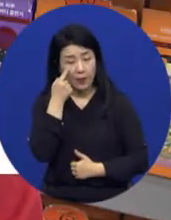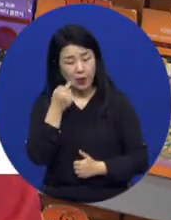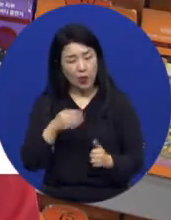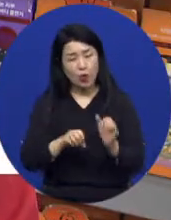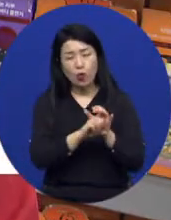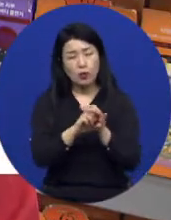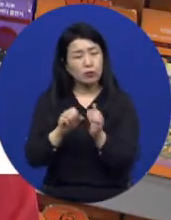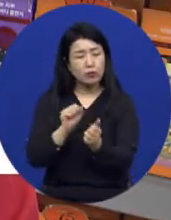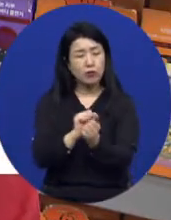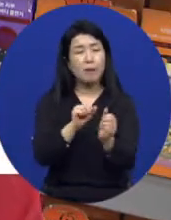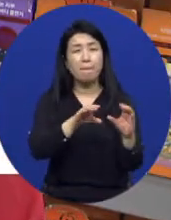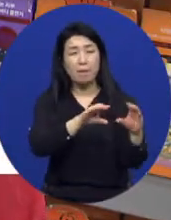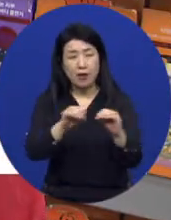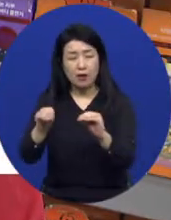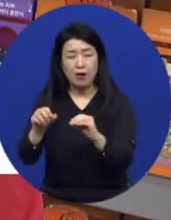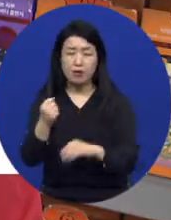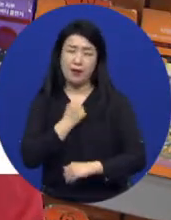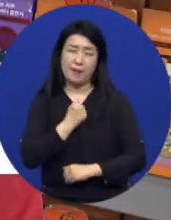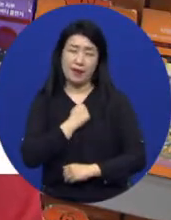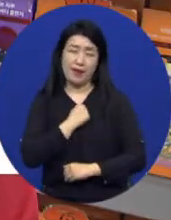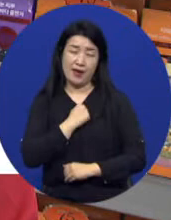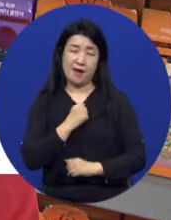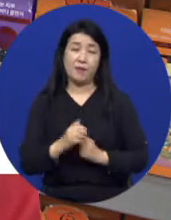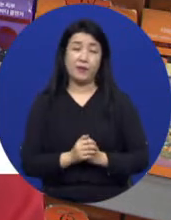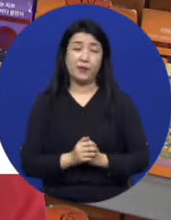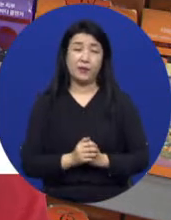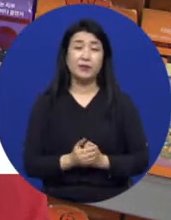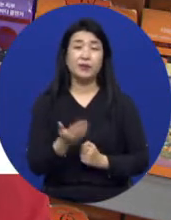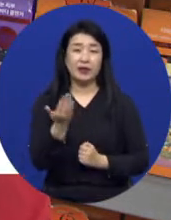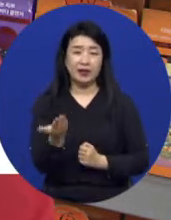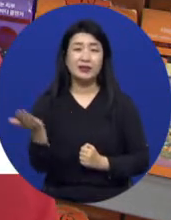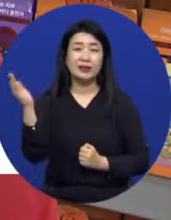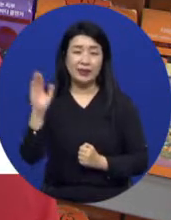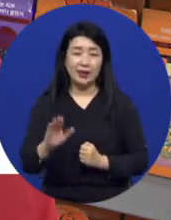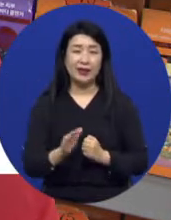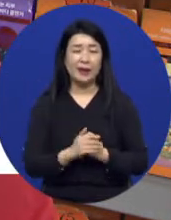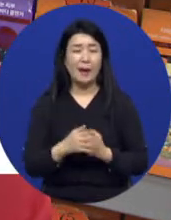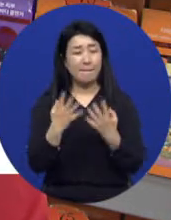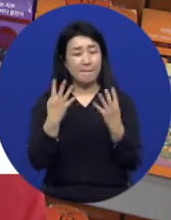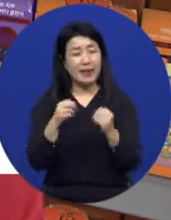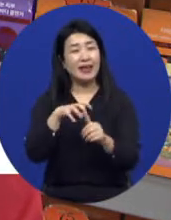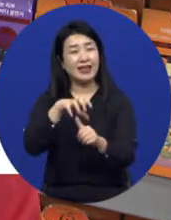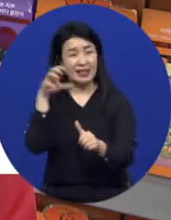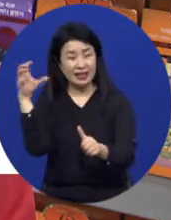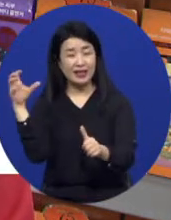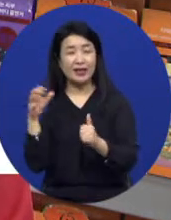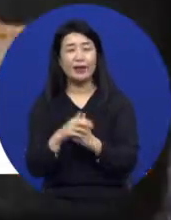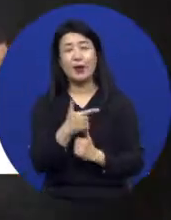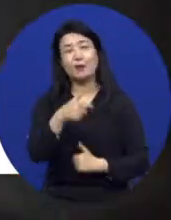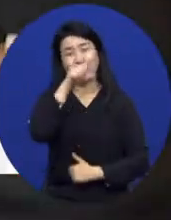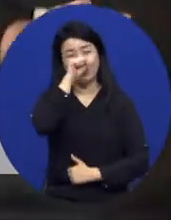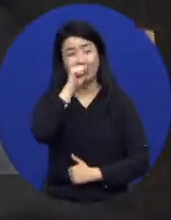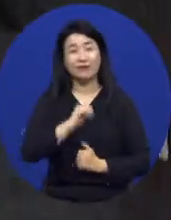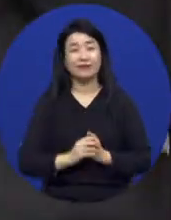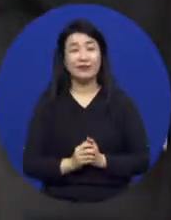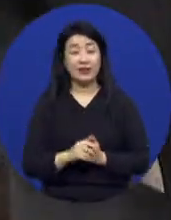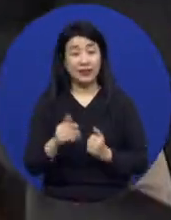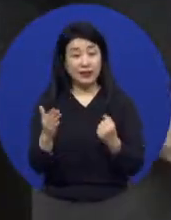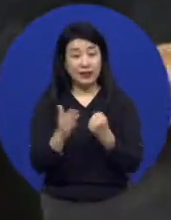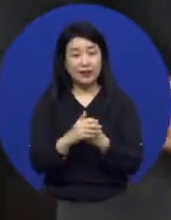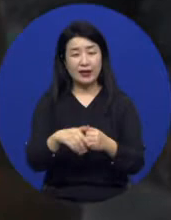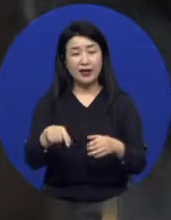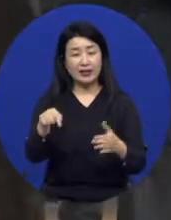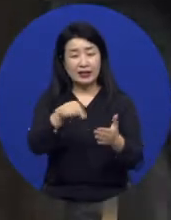안 돼가지고요. 많이 답답했는데 그래도 이렇게 많이 해제가 되니까 좋아요. 이처럼